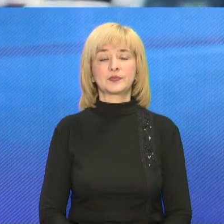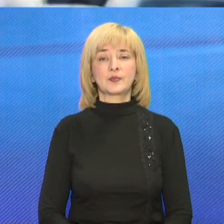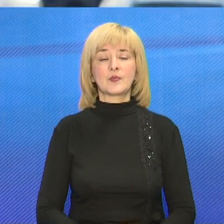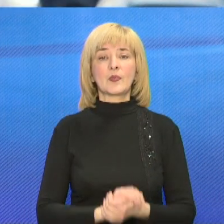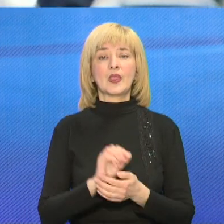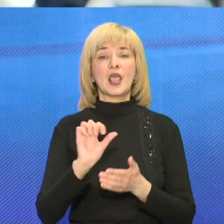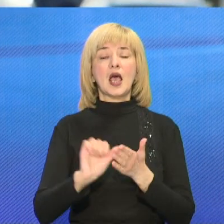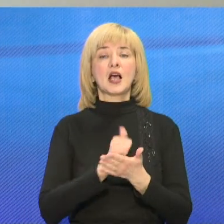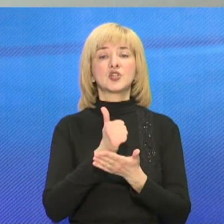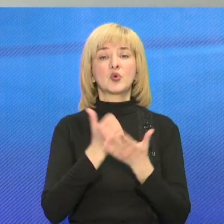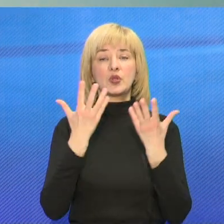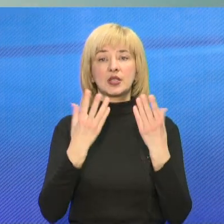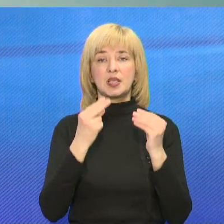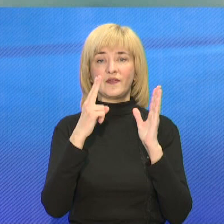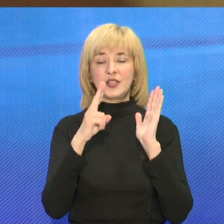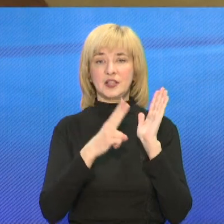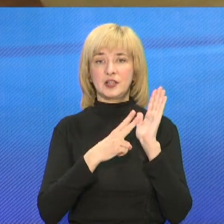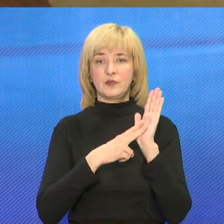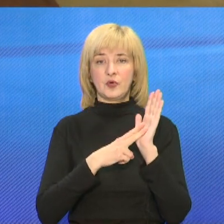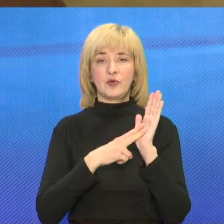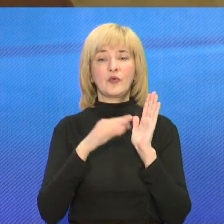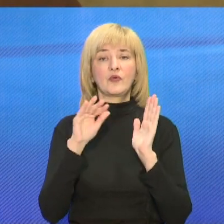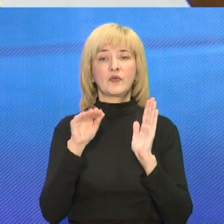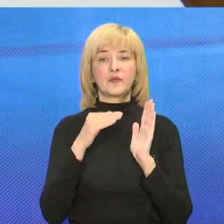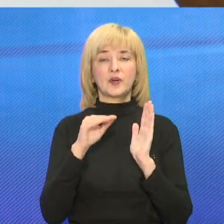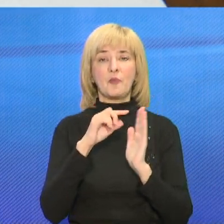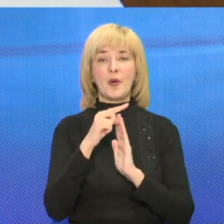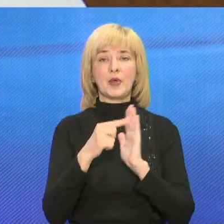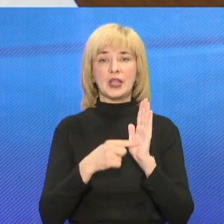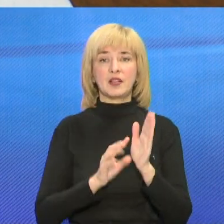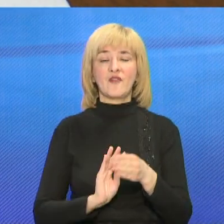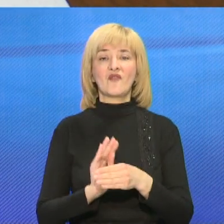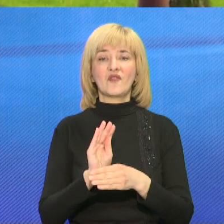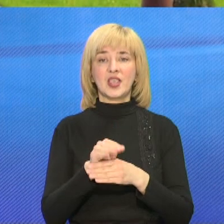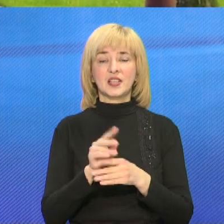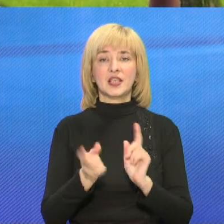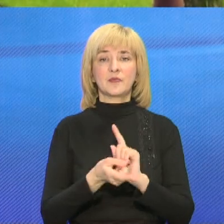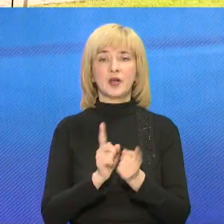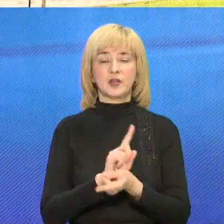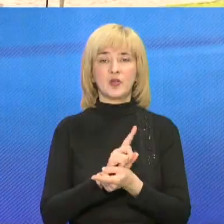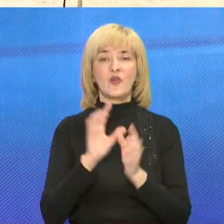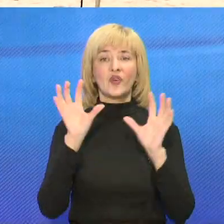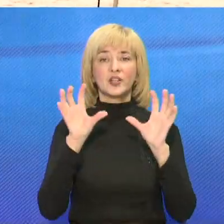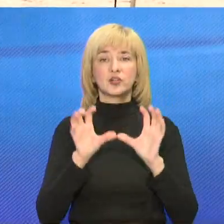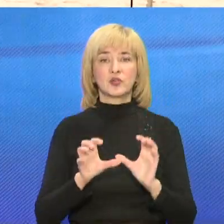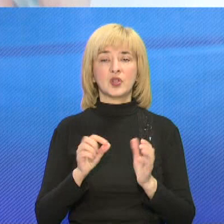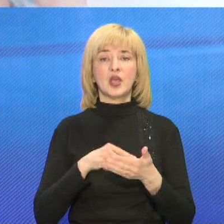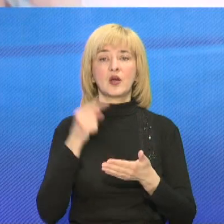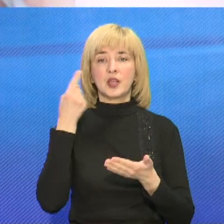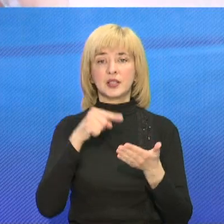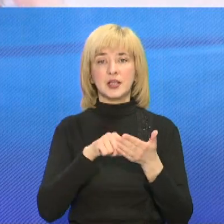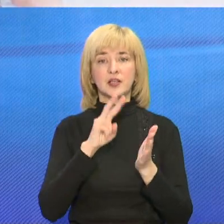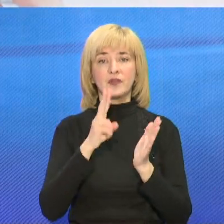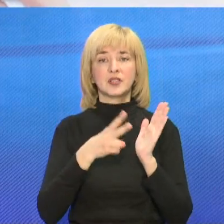Нагадаем, што асноўны дзень галасавання на рэспубліканскім рэферэндуме па пытаннях унясення змяненняў і дапаўнення ў канстытуцыю назначаны